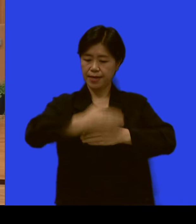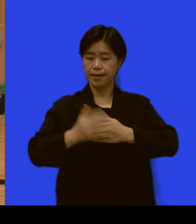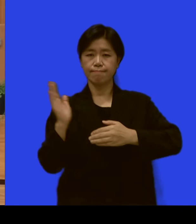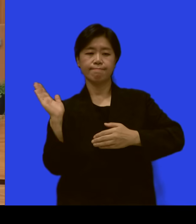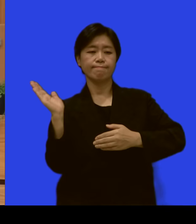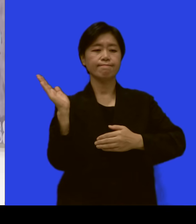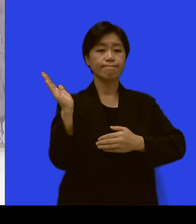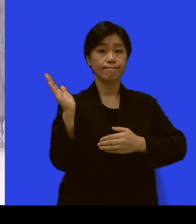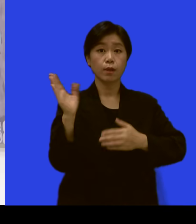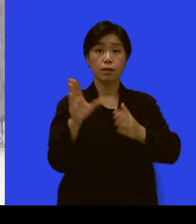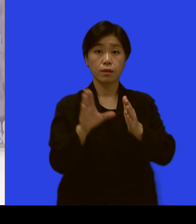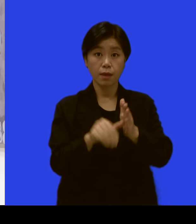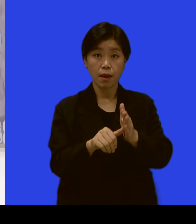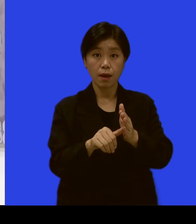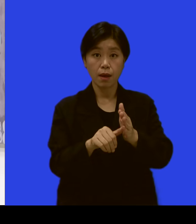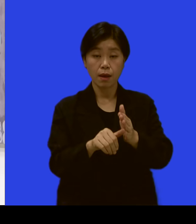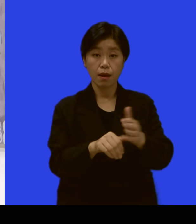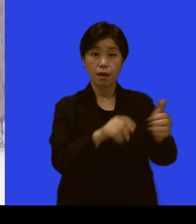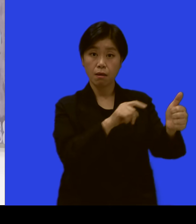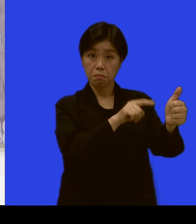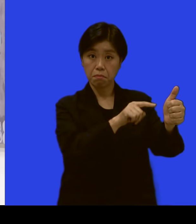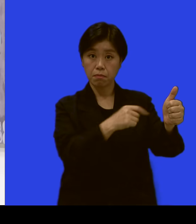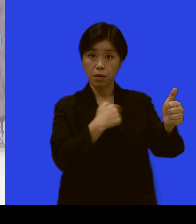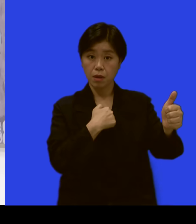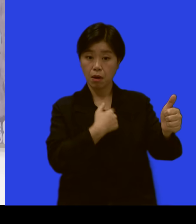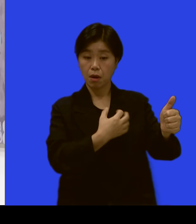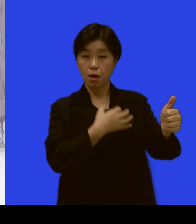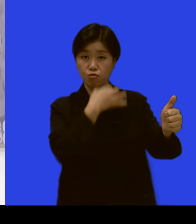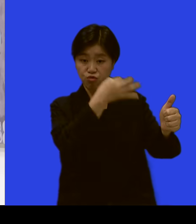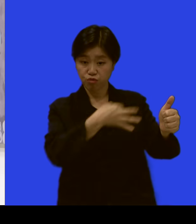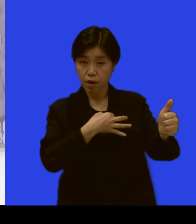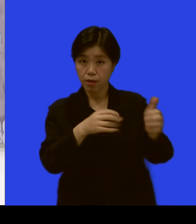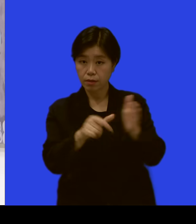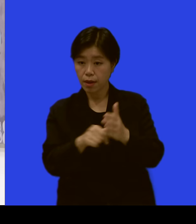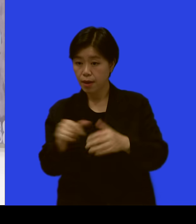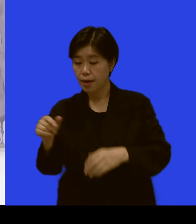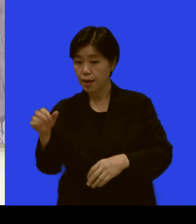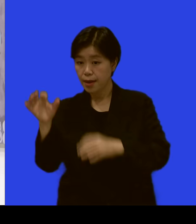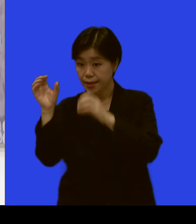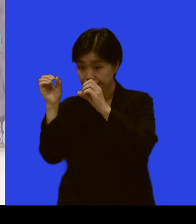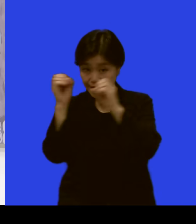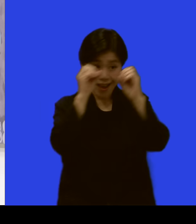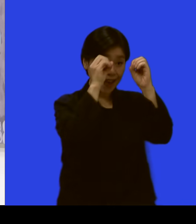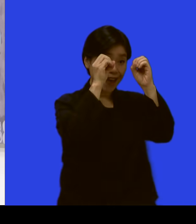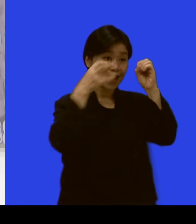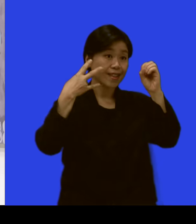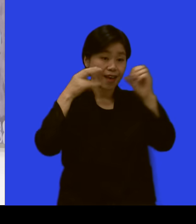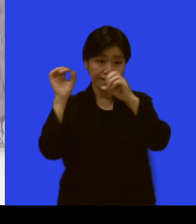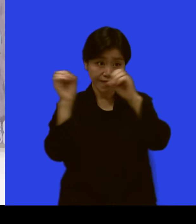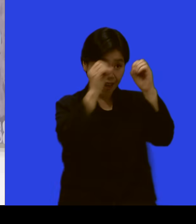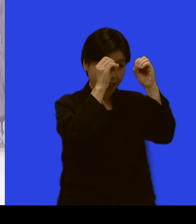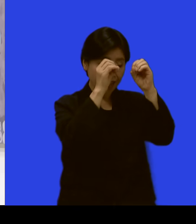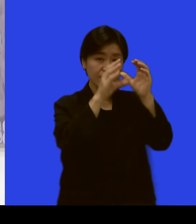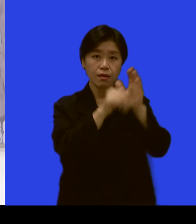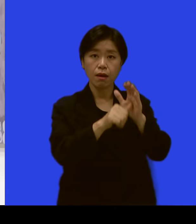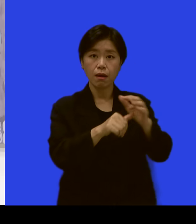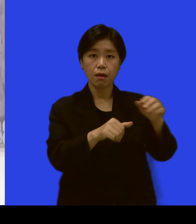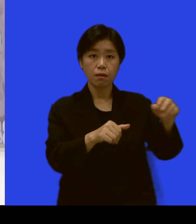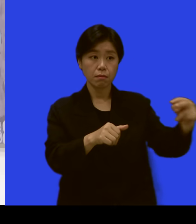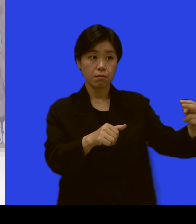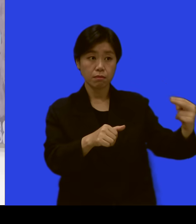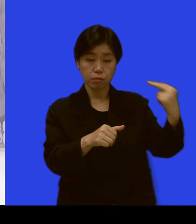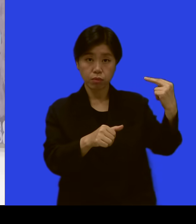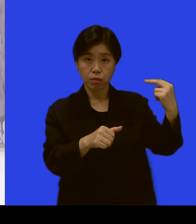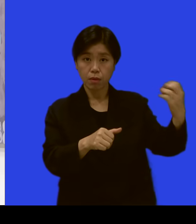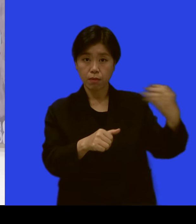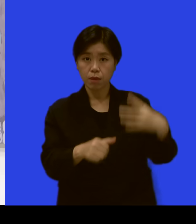네, 근데 조금 뭐 이렇게 불렀는데 제가 네 하면서 돌아봤는데 사람은 눈이 동그랗잖아요. 예. 근데 너 눈을